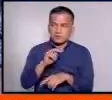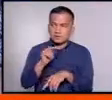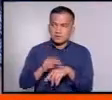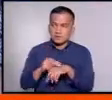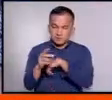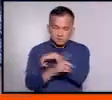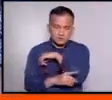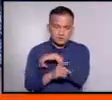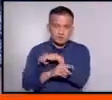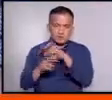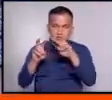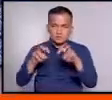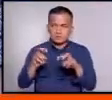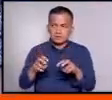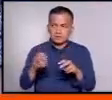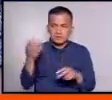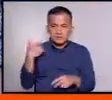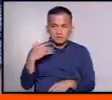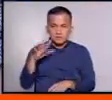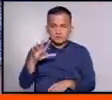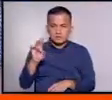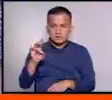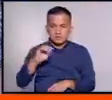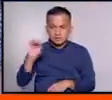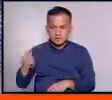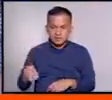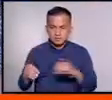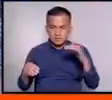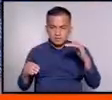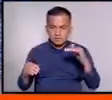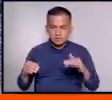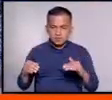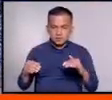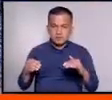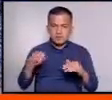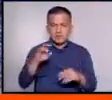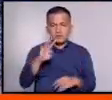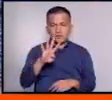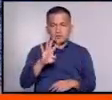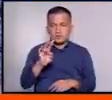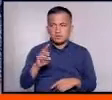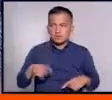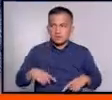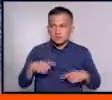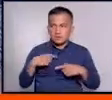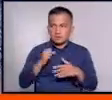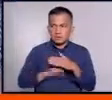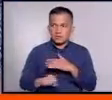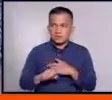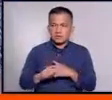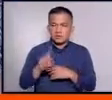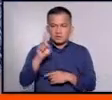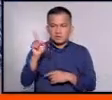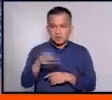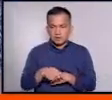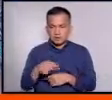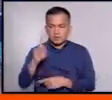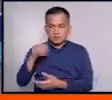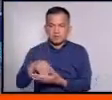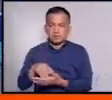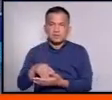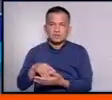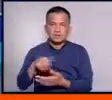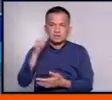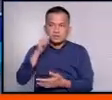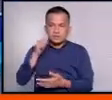Survey, mula sa dating 57% bumaba sa 47 live births per 1,000 women age